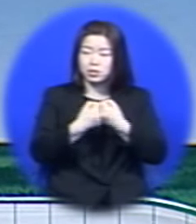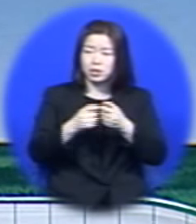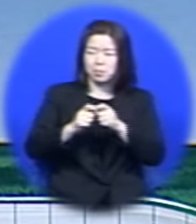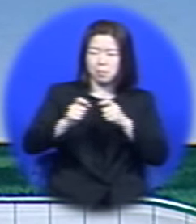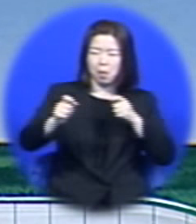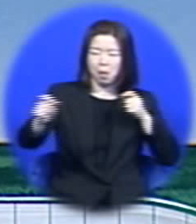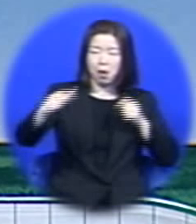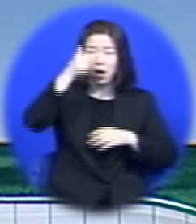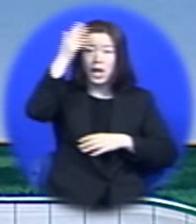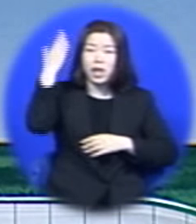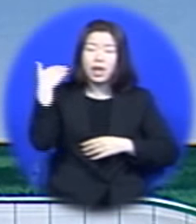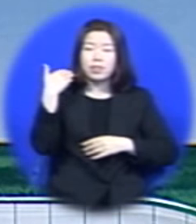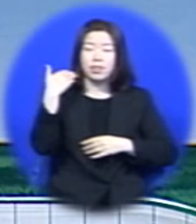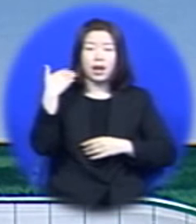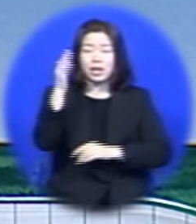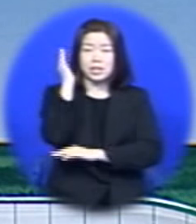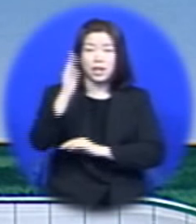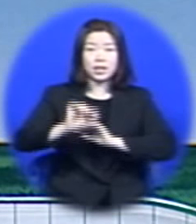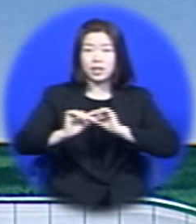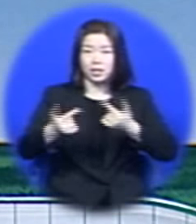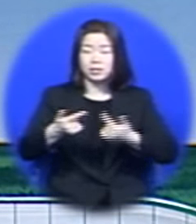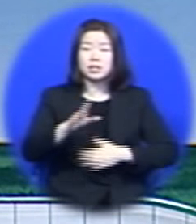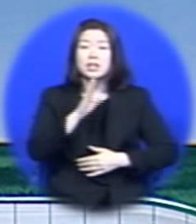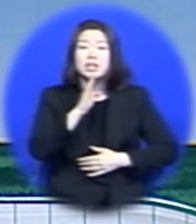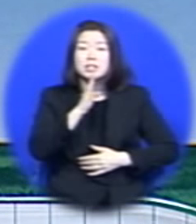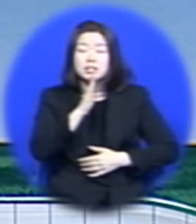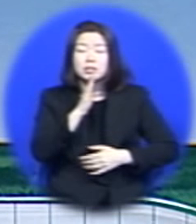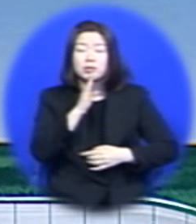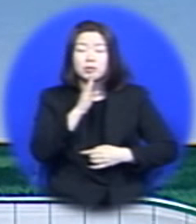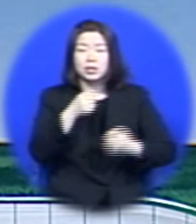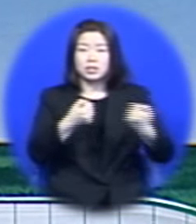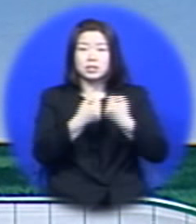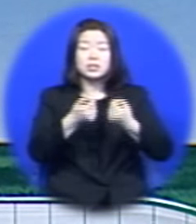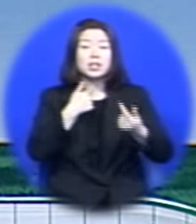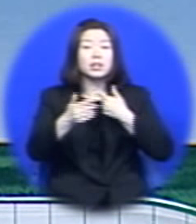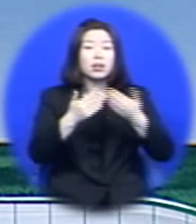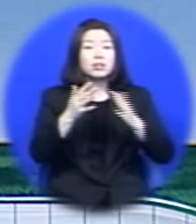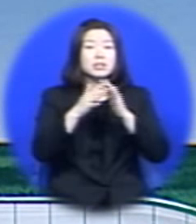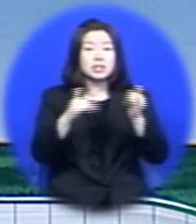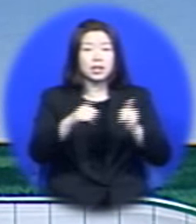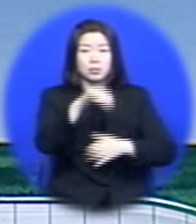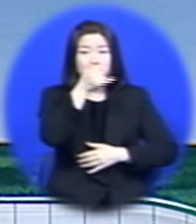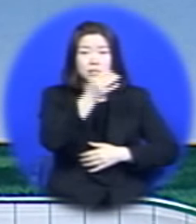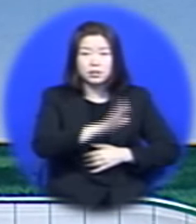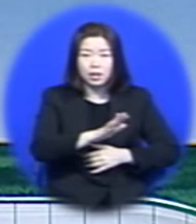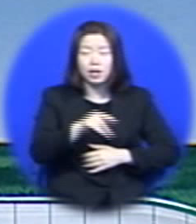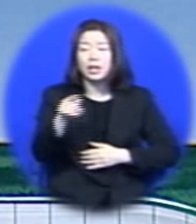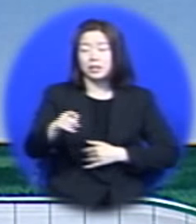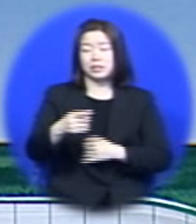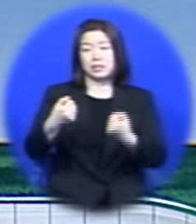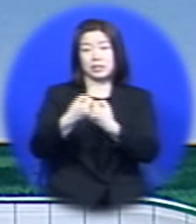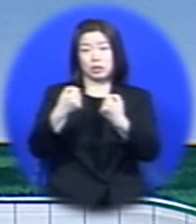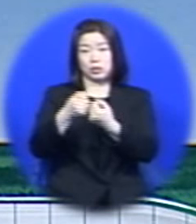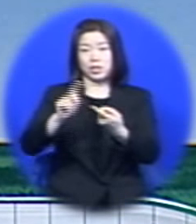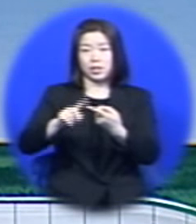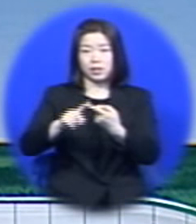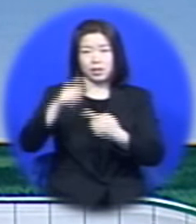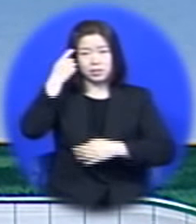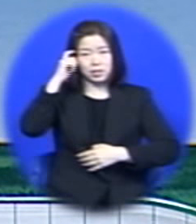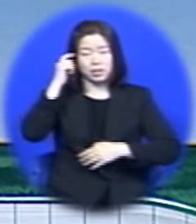아닌데 실제로 전쟁을 겪은 사람이 아직도 있는데 그 전쟁에 대한 의견이